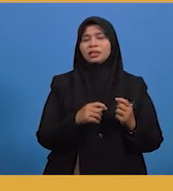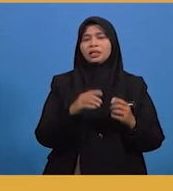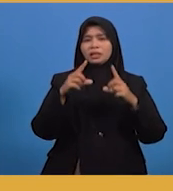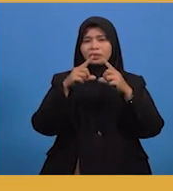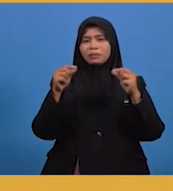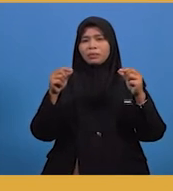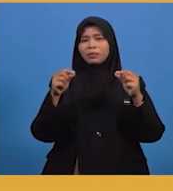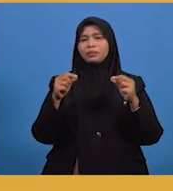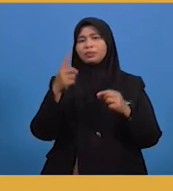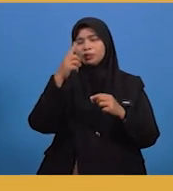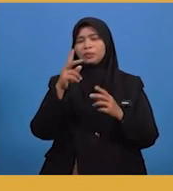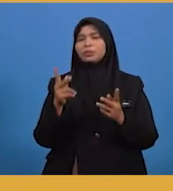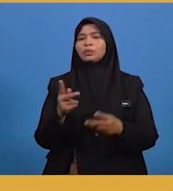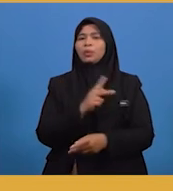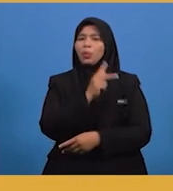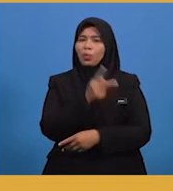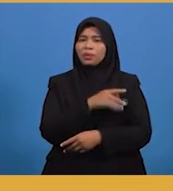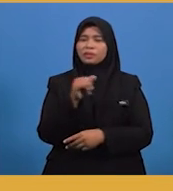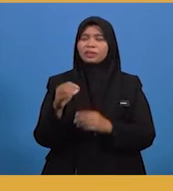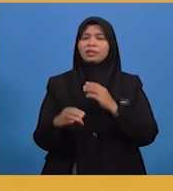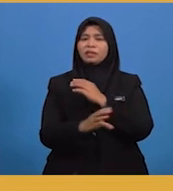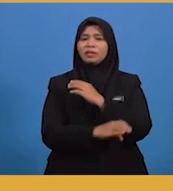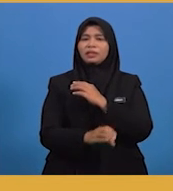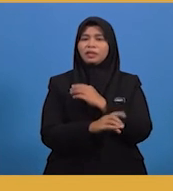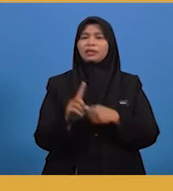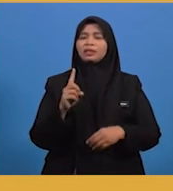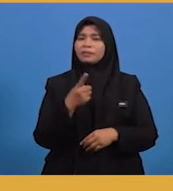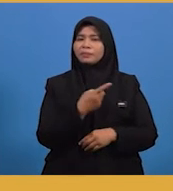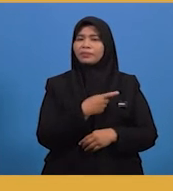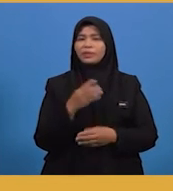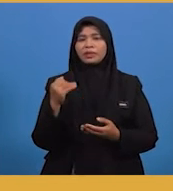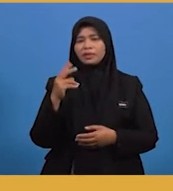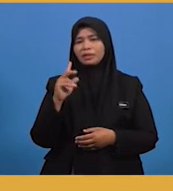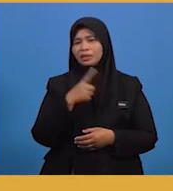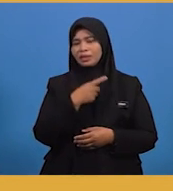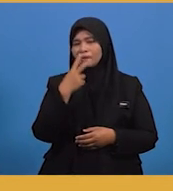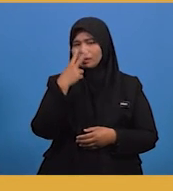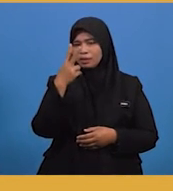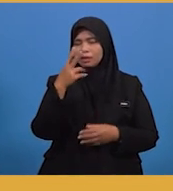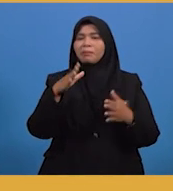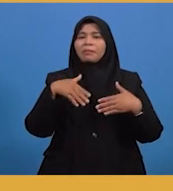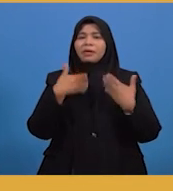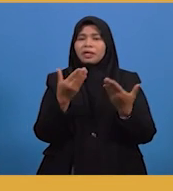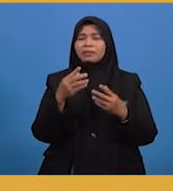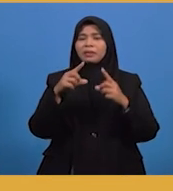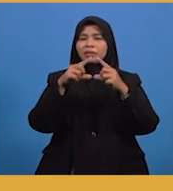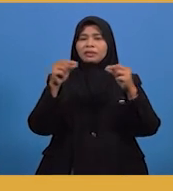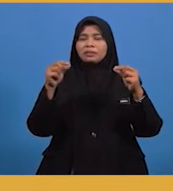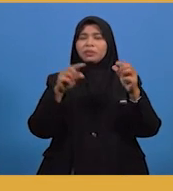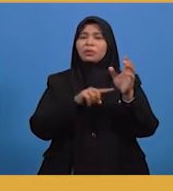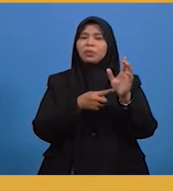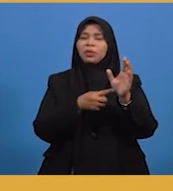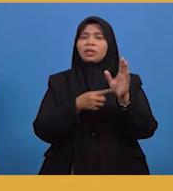usaha untuk menguasai negara kita. Mari kita lihat bagaimana Jepun